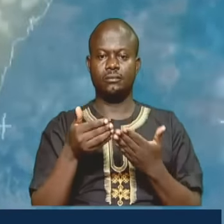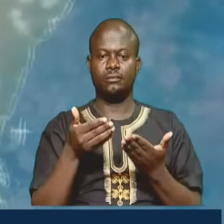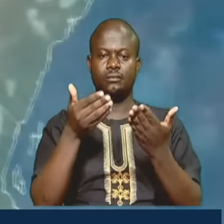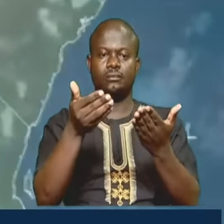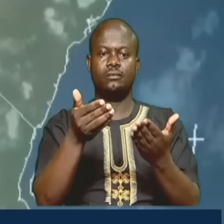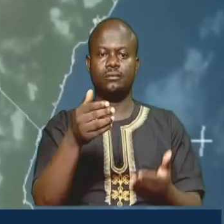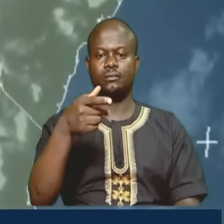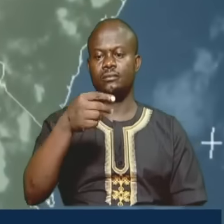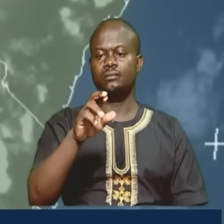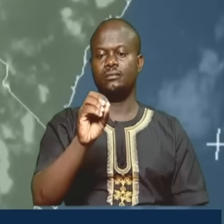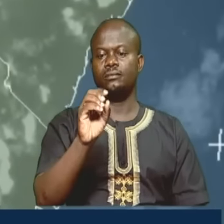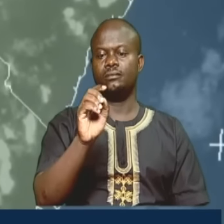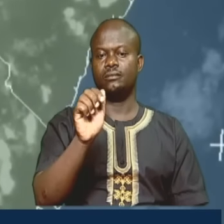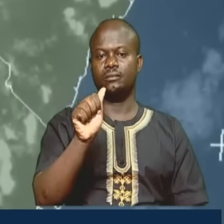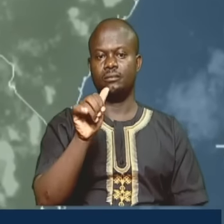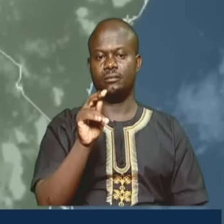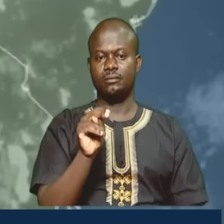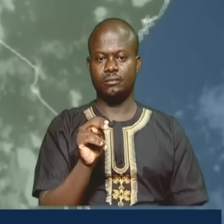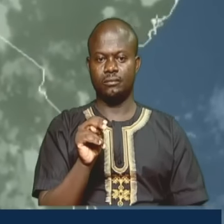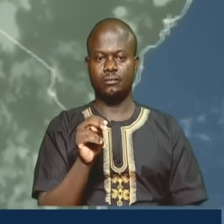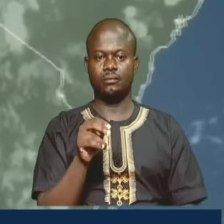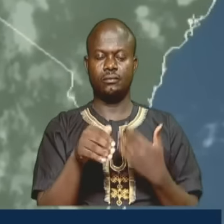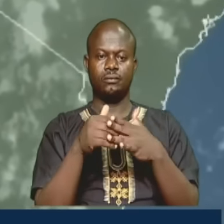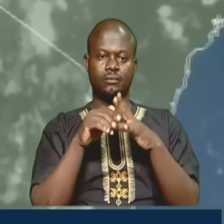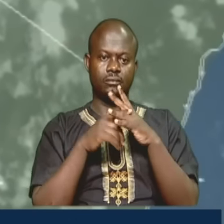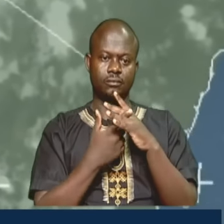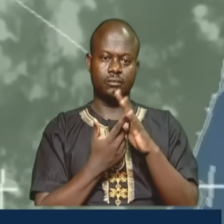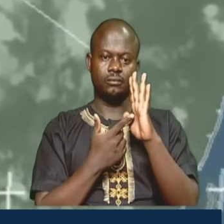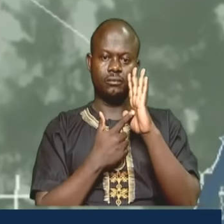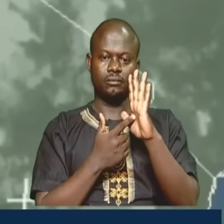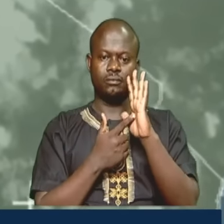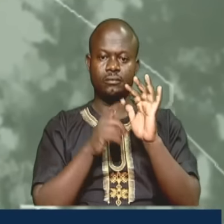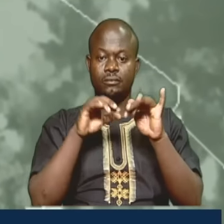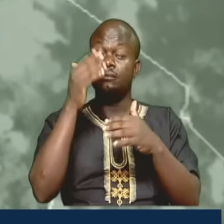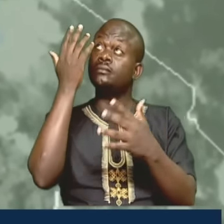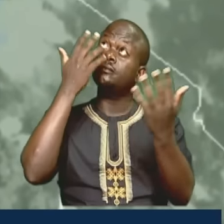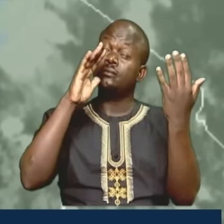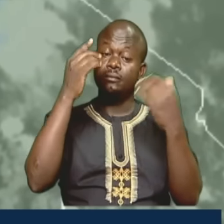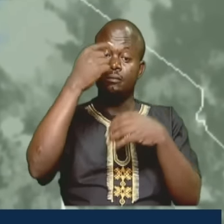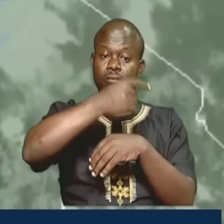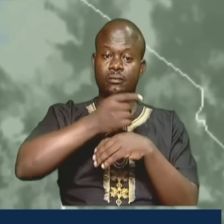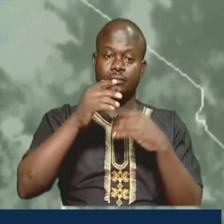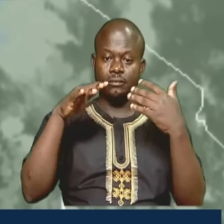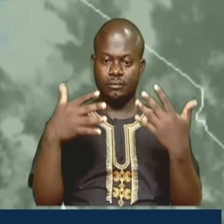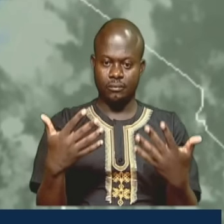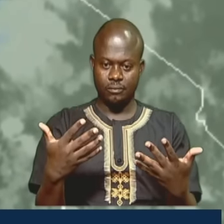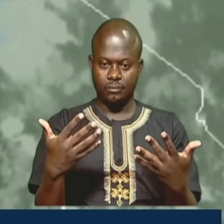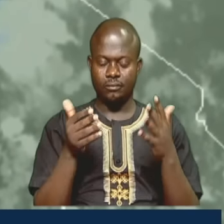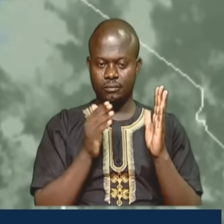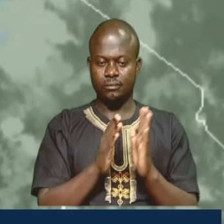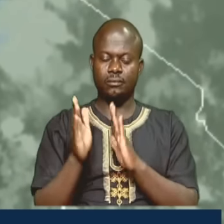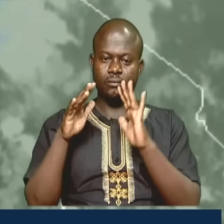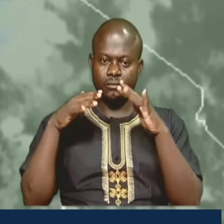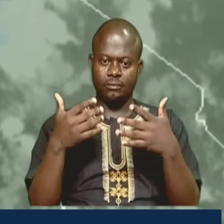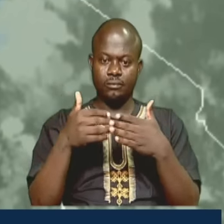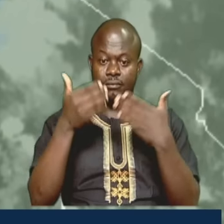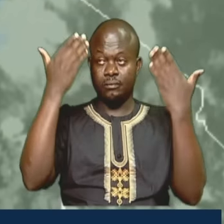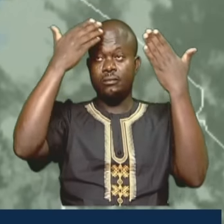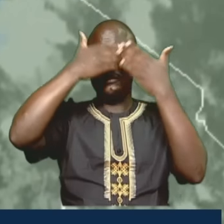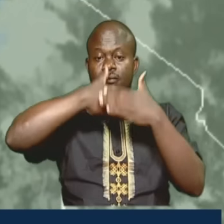nanjye Prote dushimiye Imana. Turatangira tubagezaho uko ikirere cy'uyu munsi kiriwe uko giteganyijwe muri iri